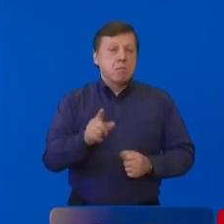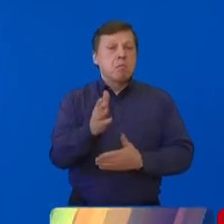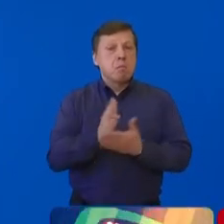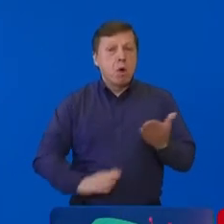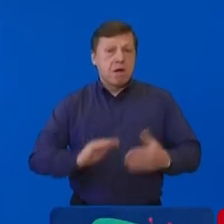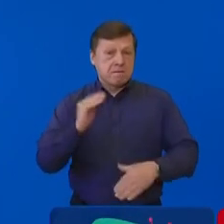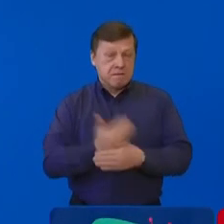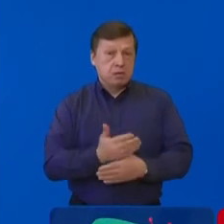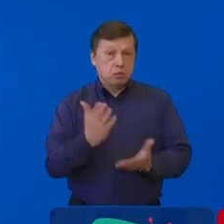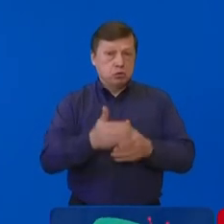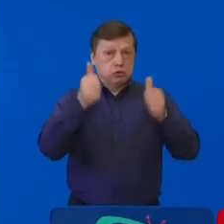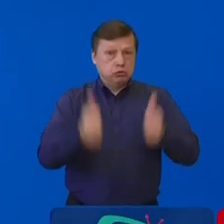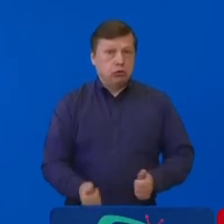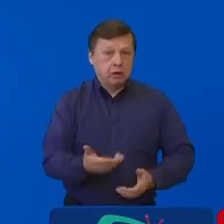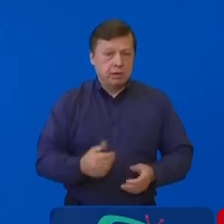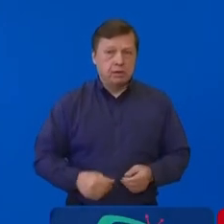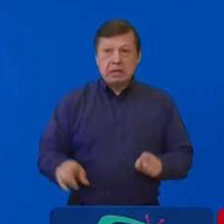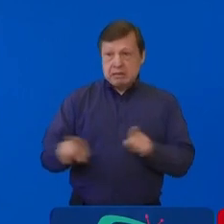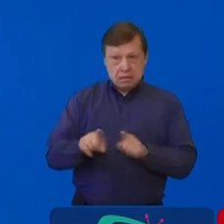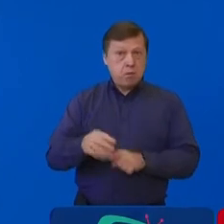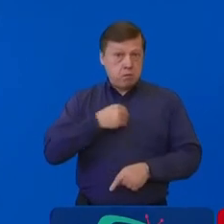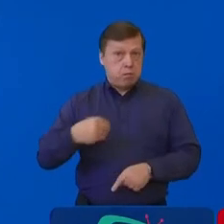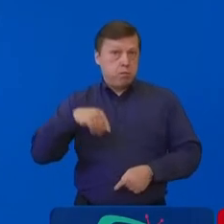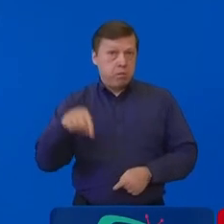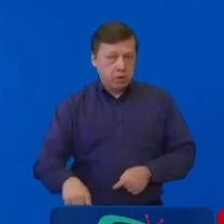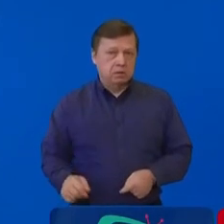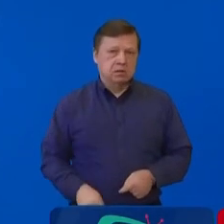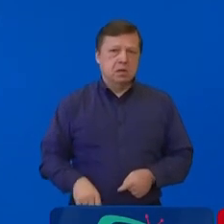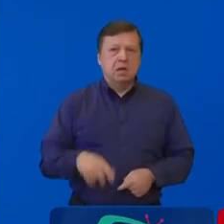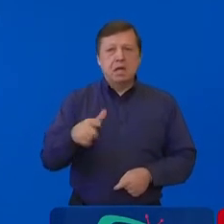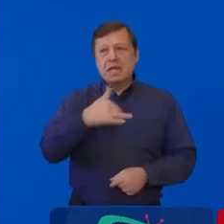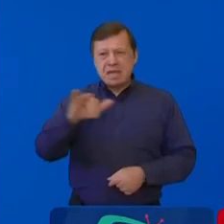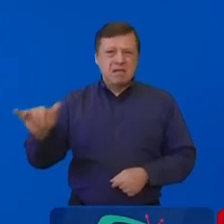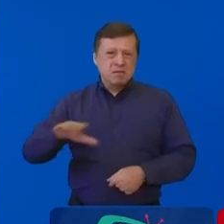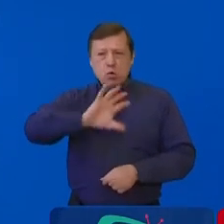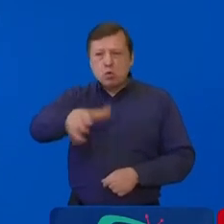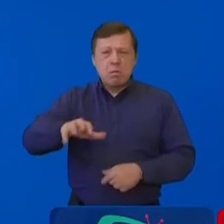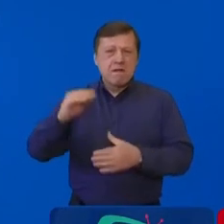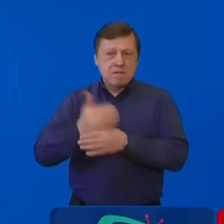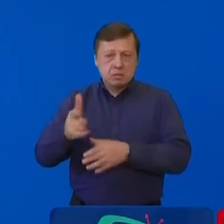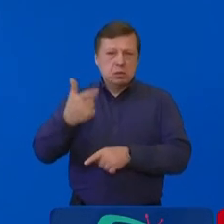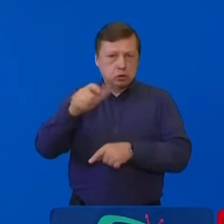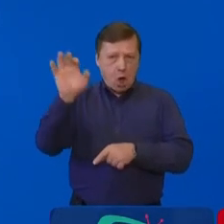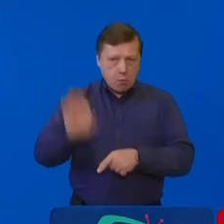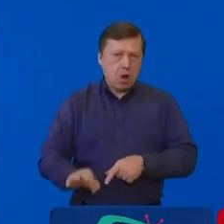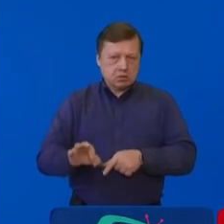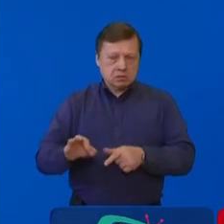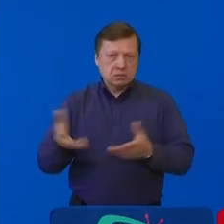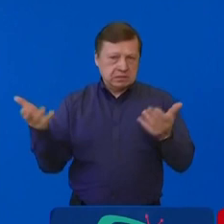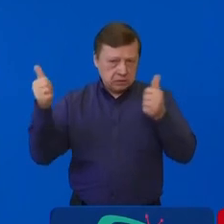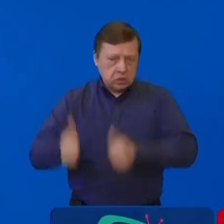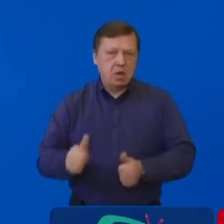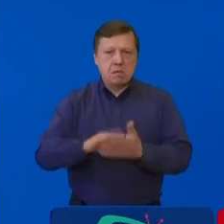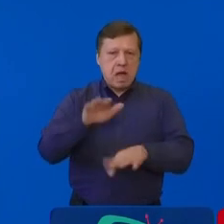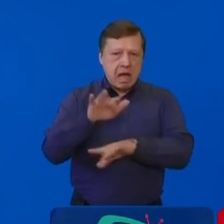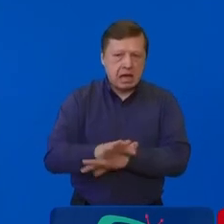firm przestała pracować. I tak samo dzieje się w Polsce. W jednych branżach jest to 100% firm. Cierpią na tym restauratorzy,